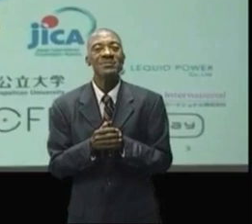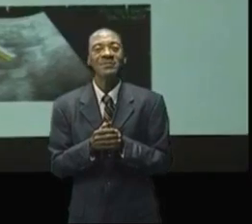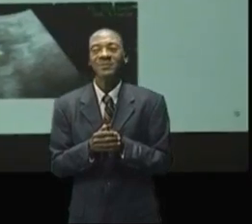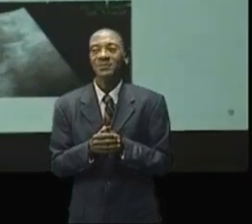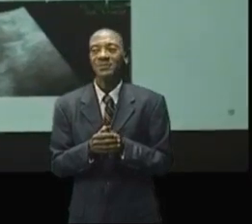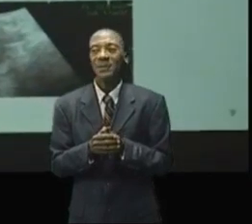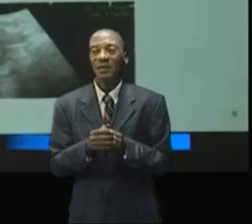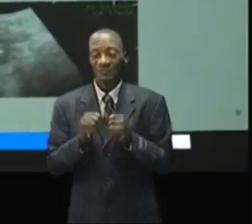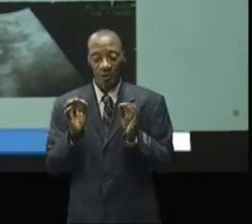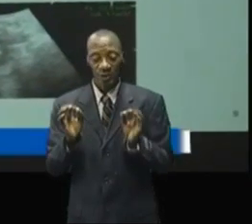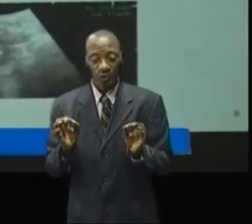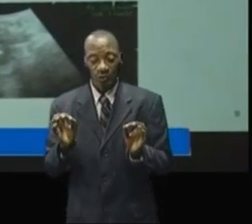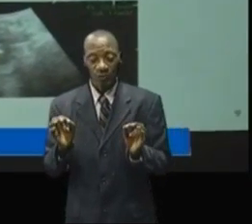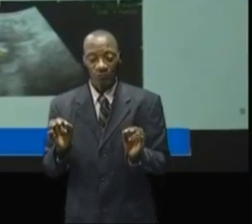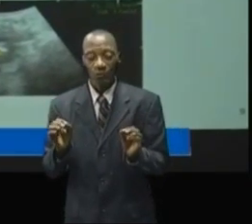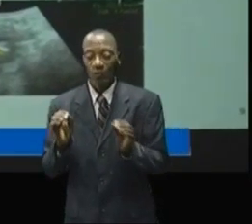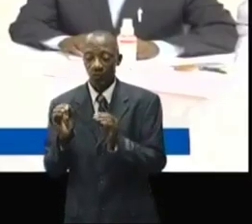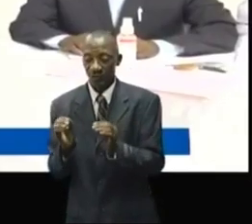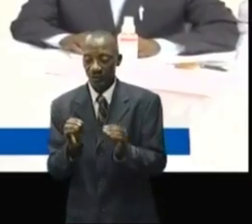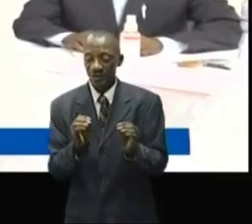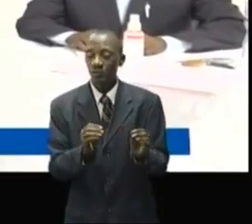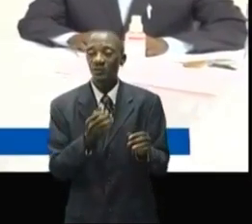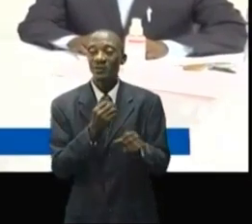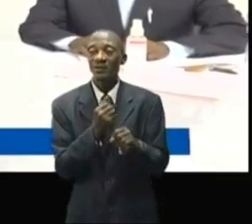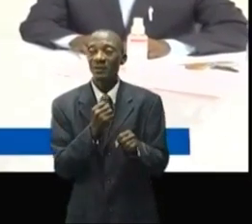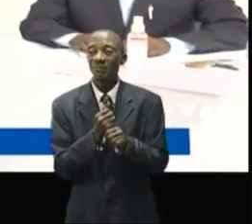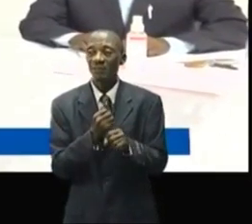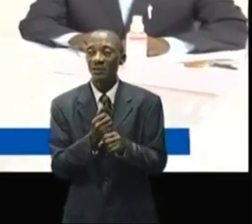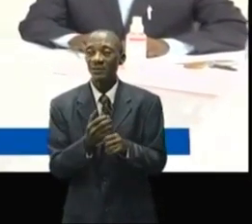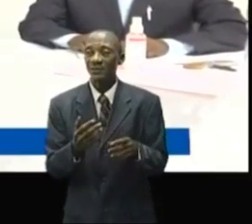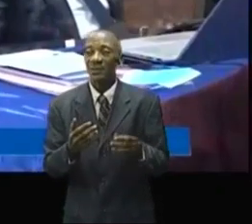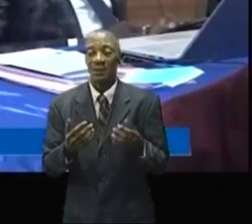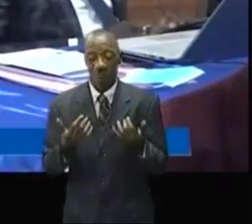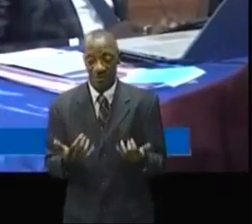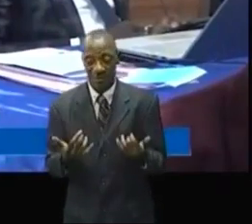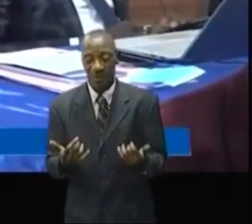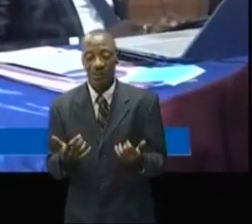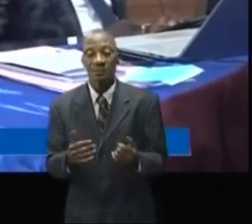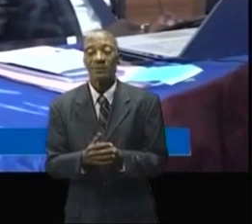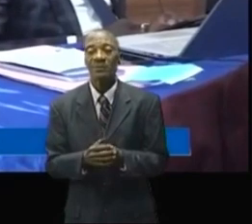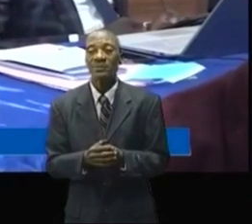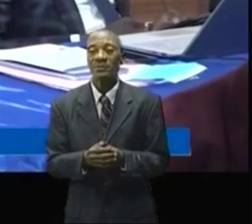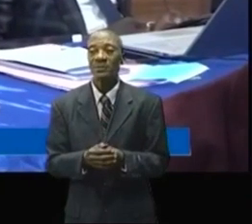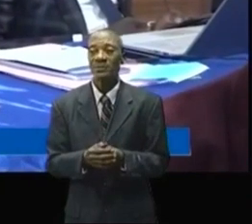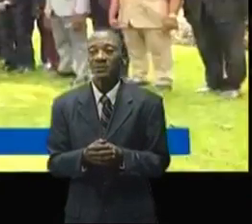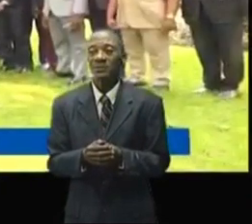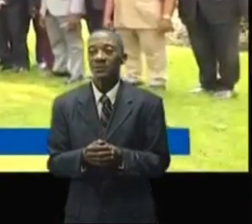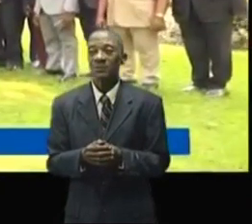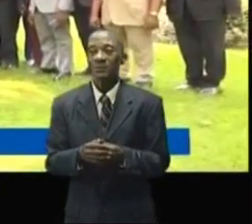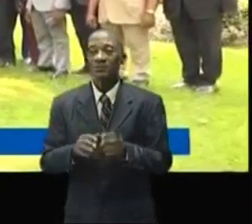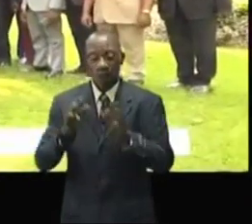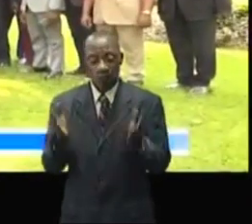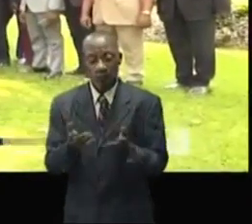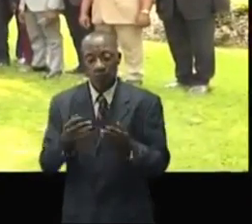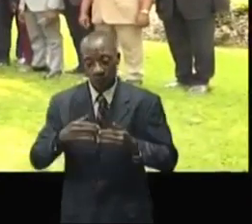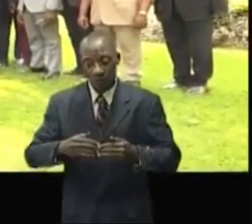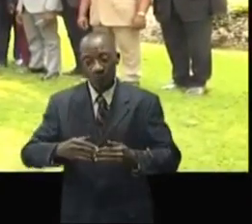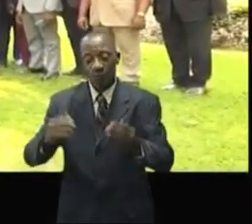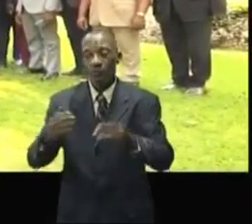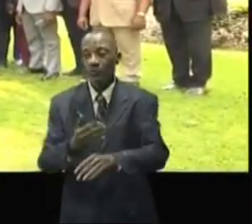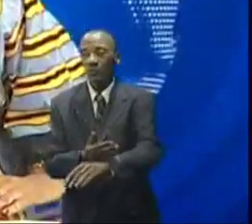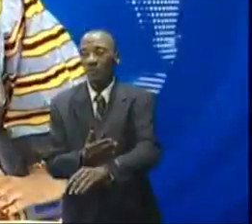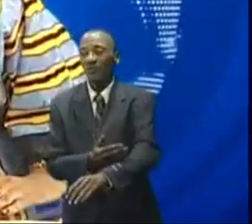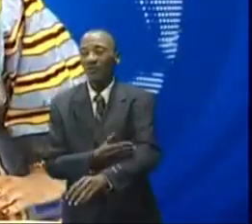congolais de la gratuité progressive des accouchements dans les hôpitaux de la RDC qui a déjà commencé dans la ville de Kinshasa.